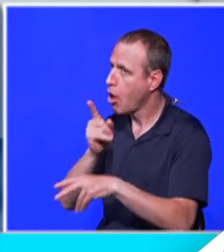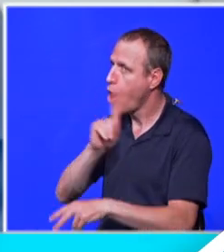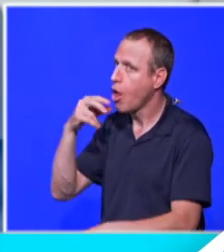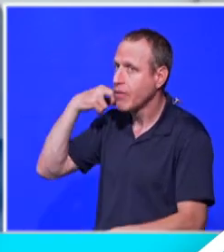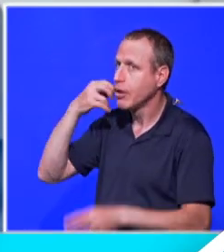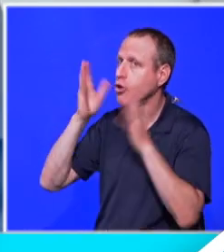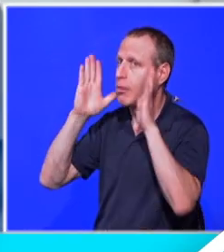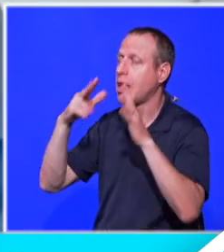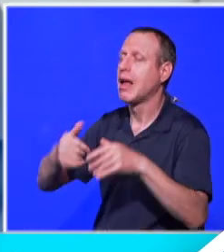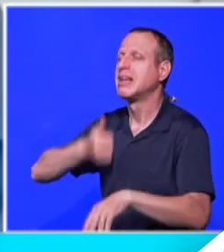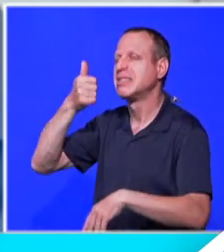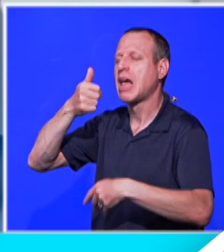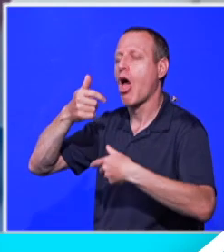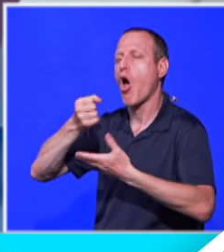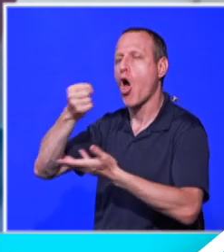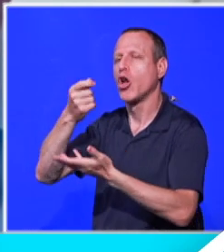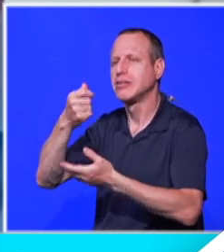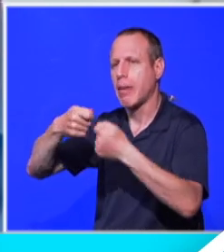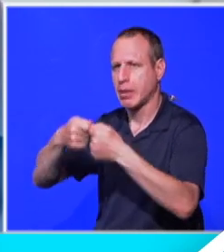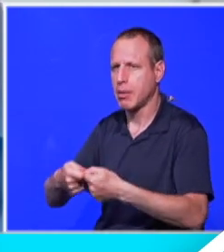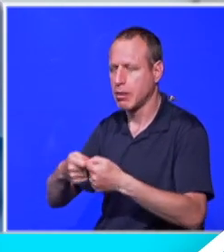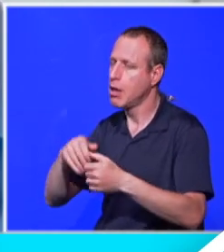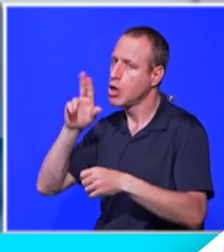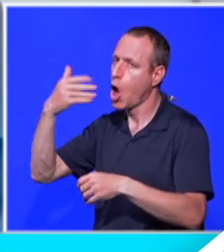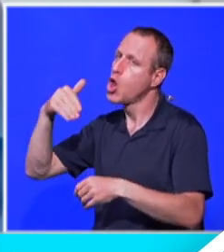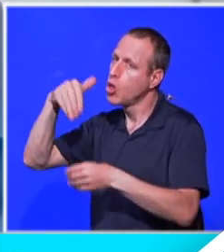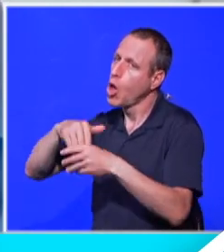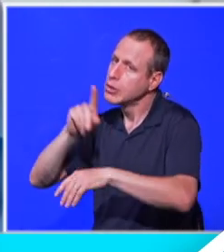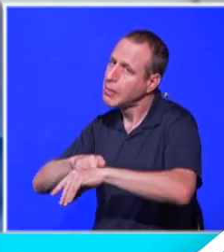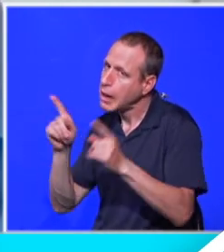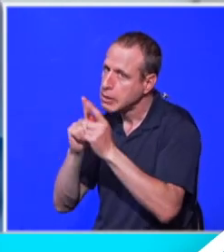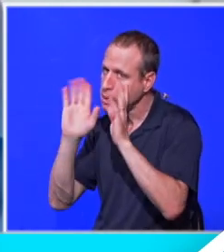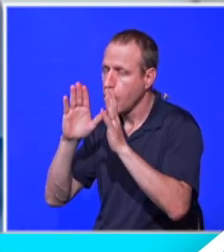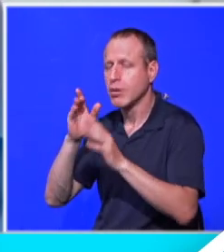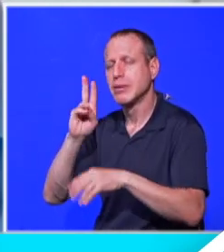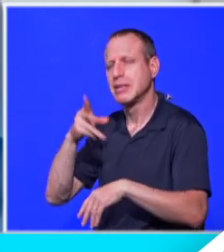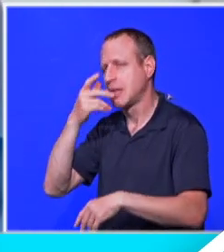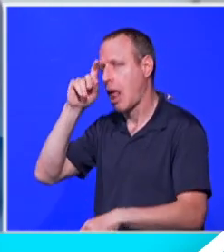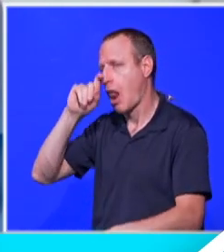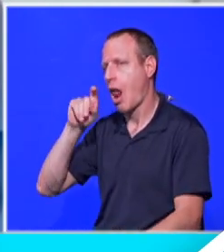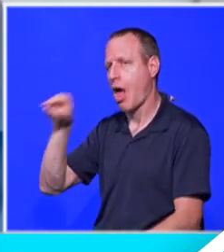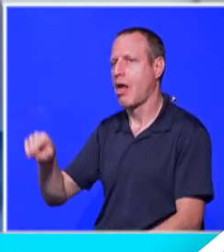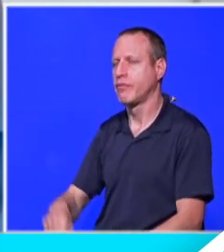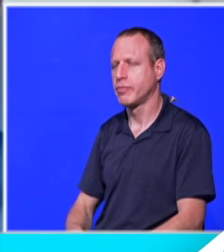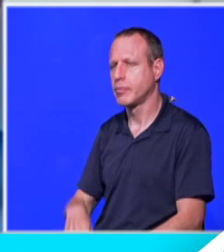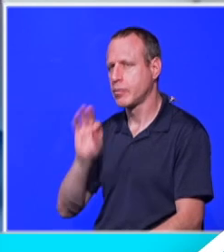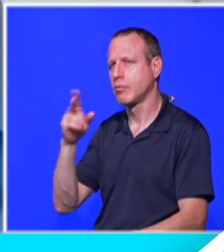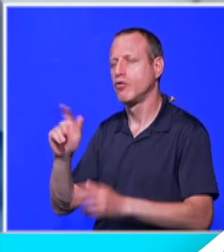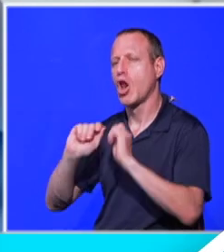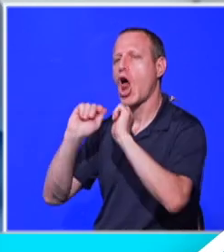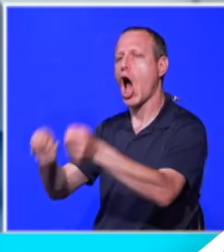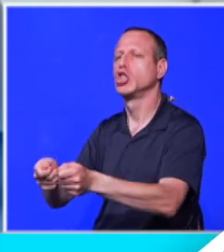יותר מדי לשר האוצר המתמנה, כי יכול להיות שבתוך זמן קצר מאוד, תצטרך לתנף עליו, בשביל הרשת